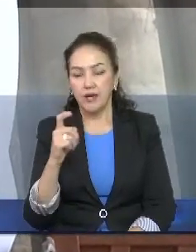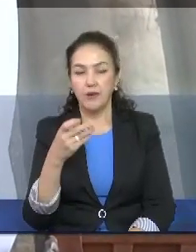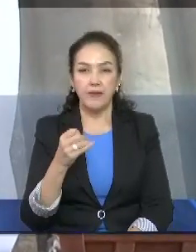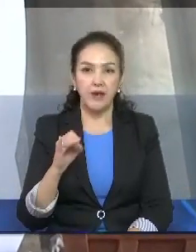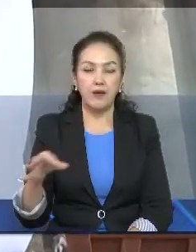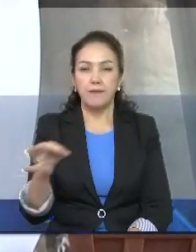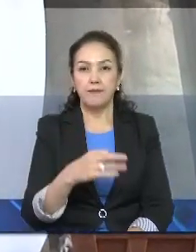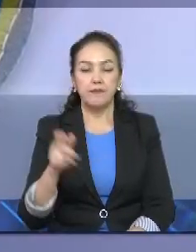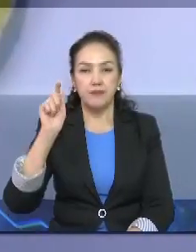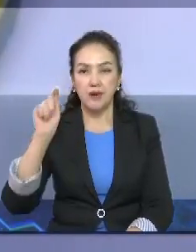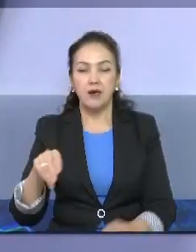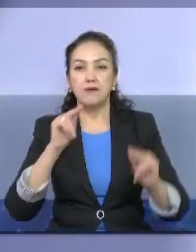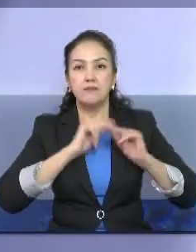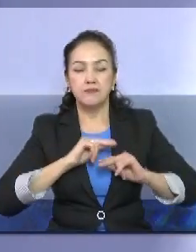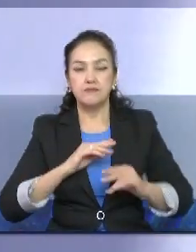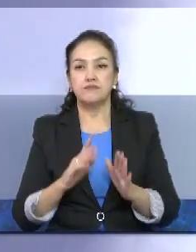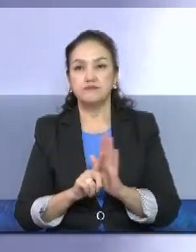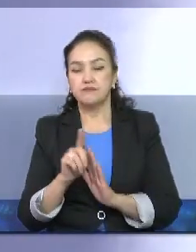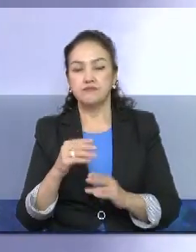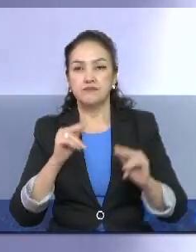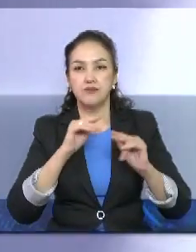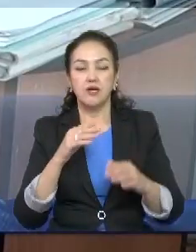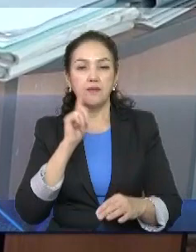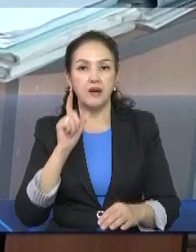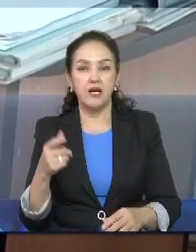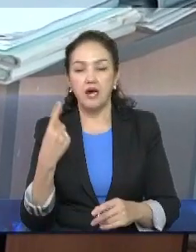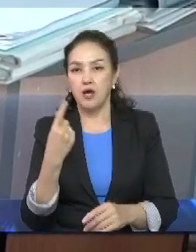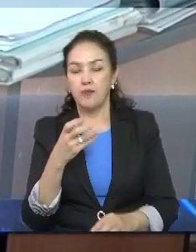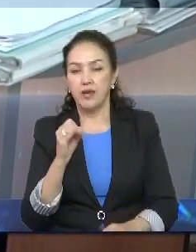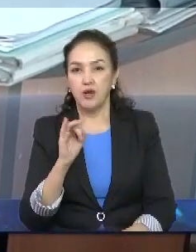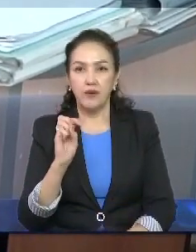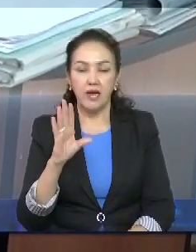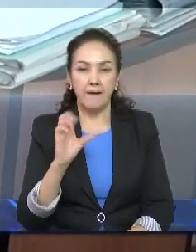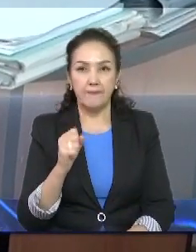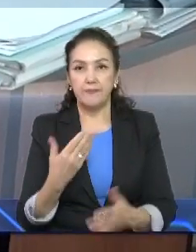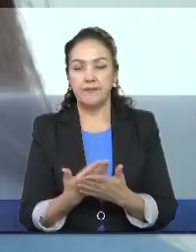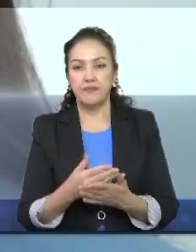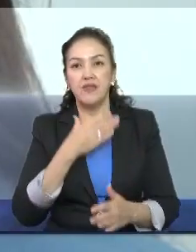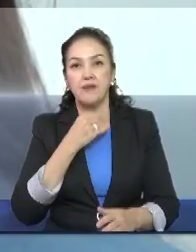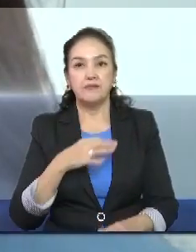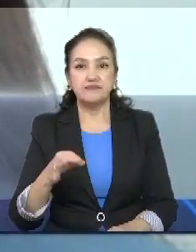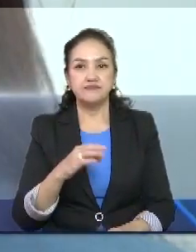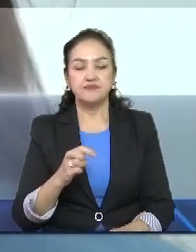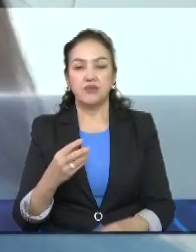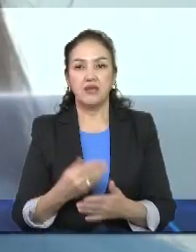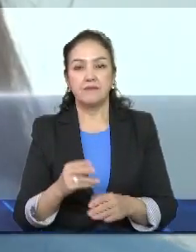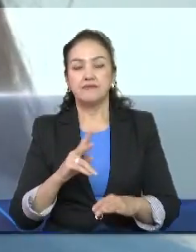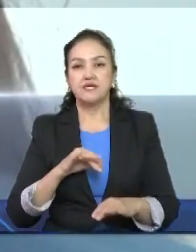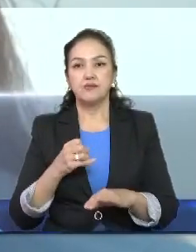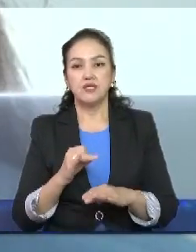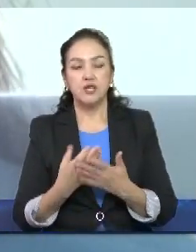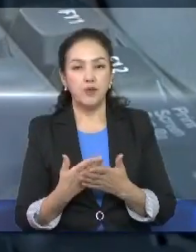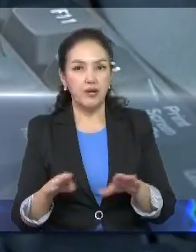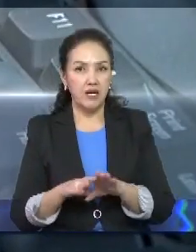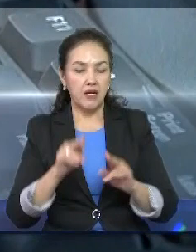Әйтекеби аудандарына барып қызметке араласты. Жұмысқа орналасқан жастардың бірі Аида Эдірісова. Ол Мартөк аудандық аумақтық инспекциясының